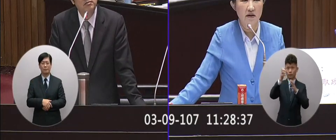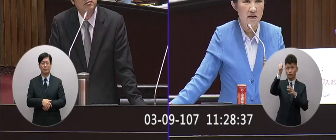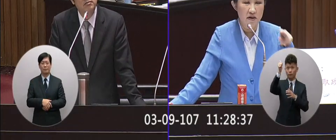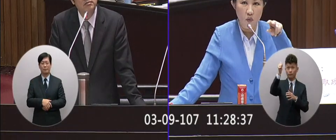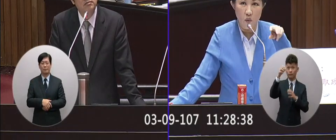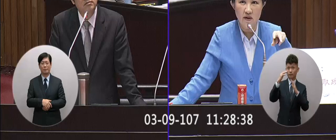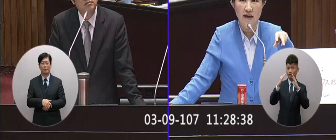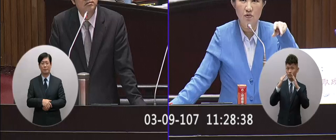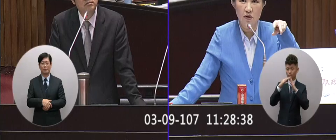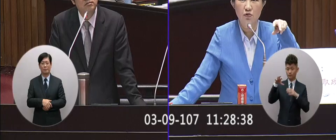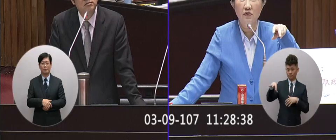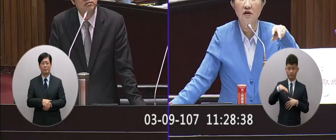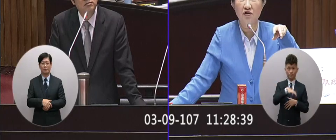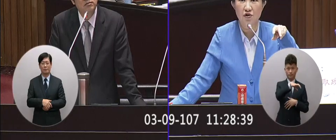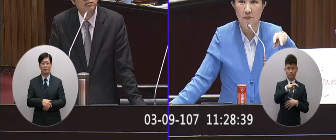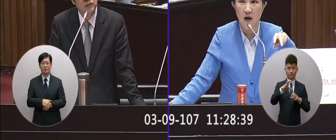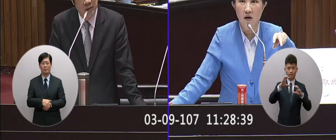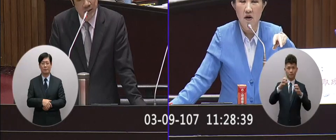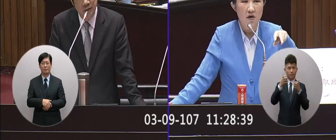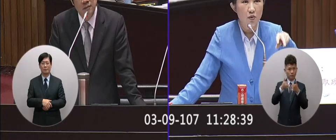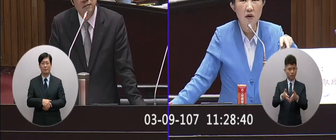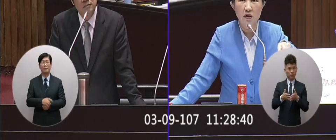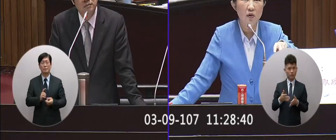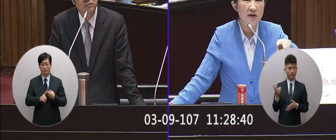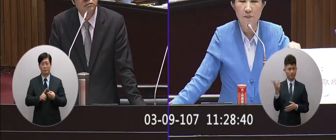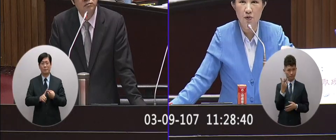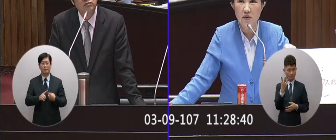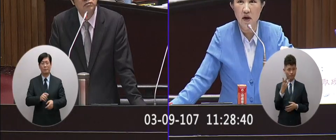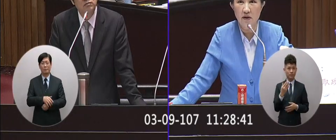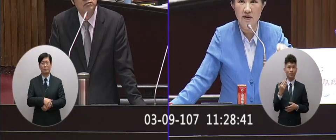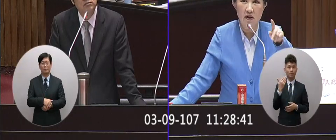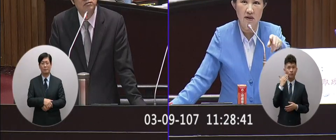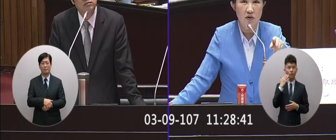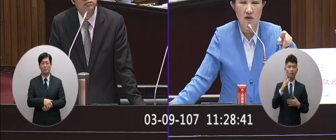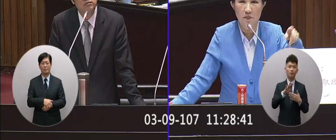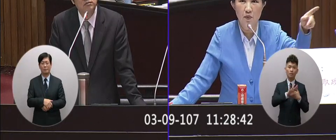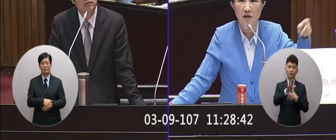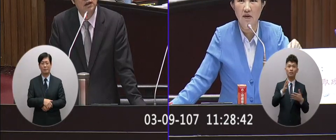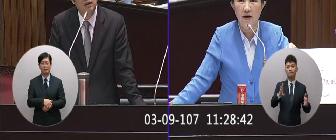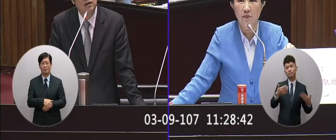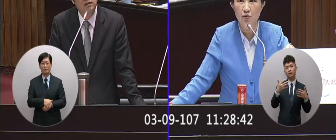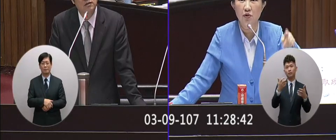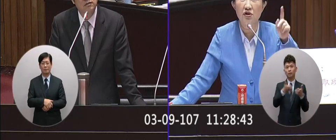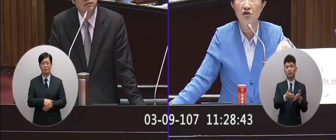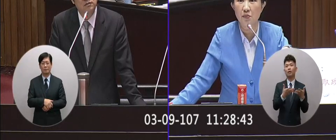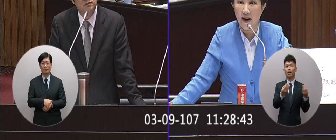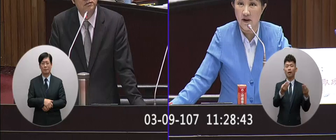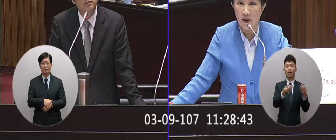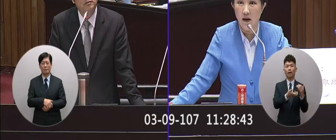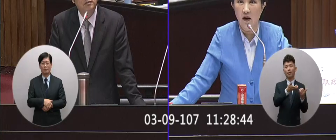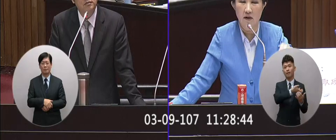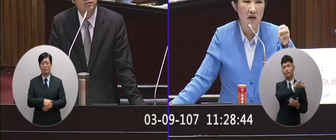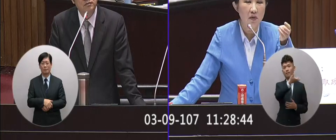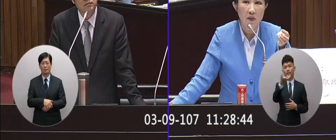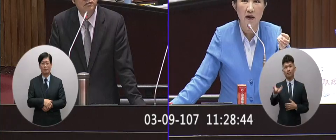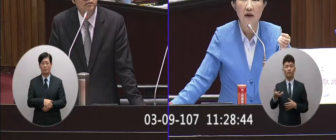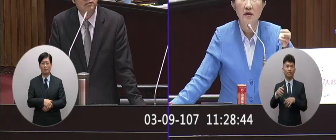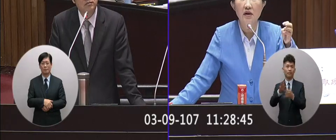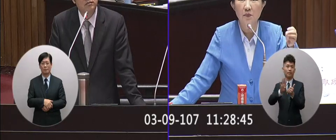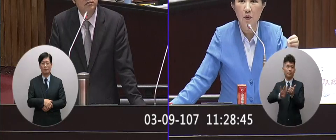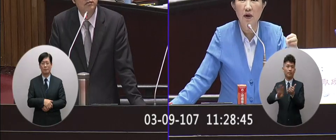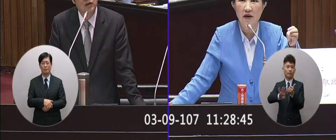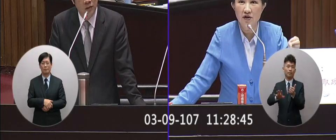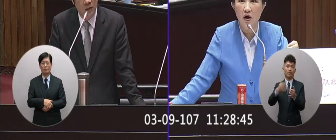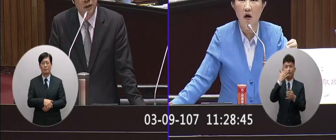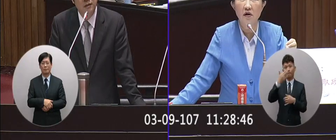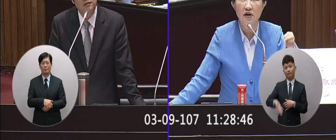三个是国家最重要的指标。 是， 如果你弄一些不重要的，像以前有些部会到南部去是失败的嘛，哈，因为